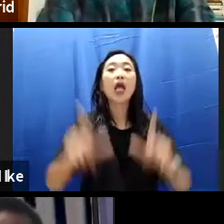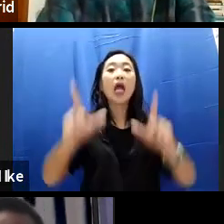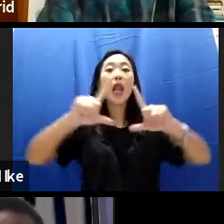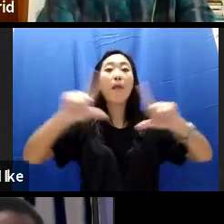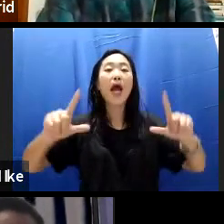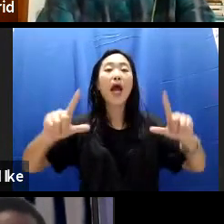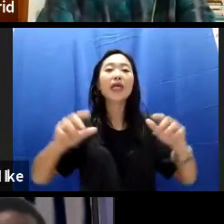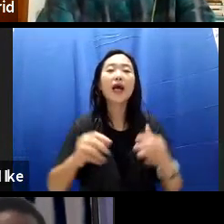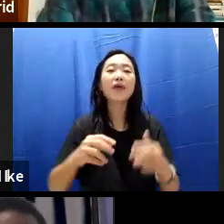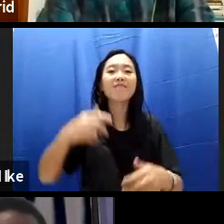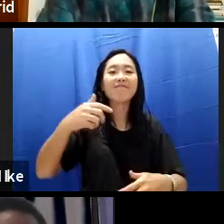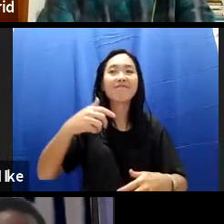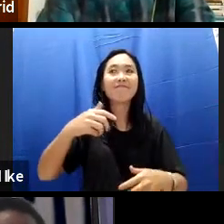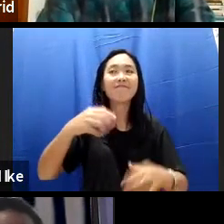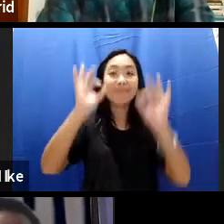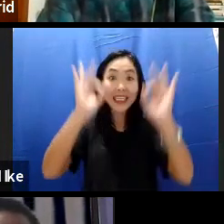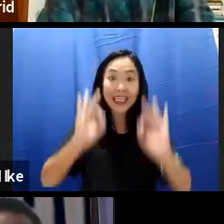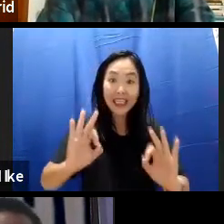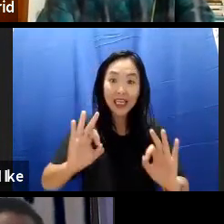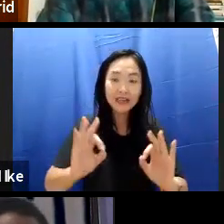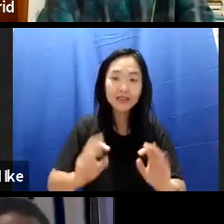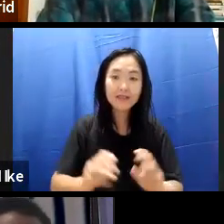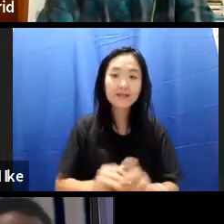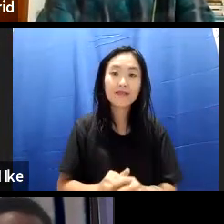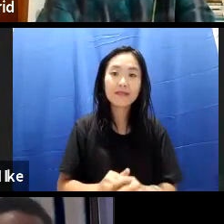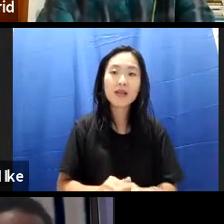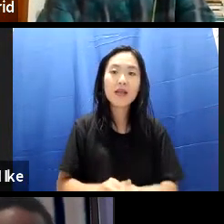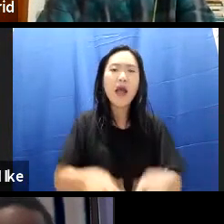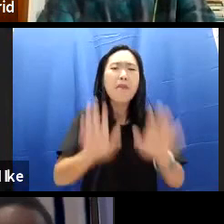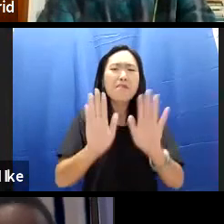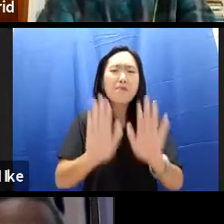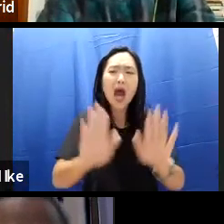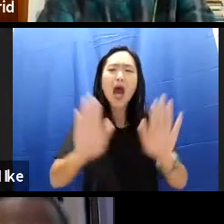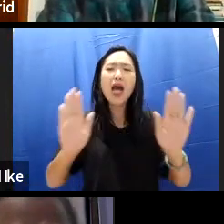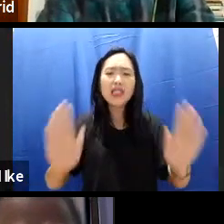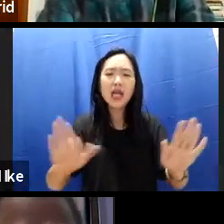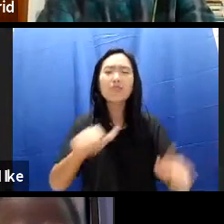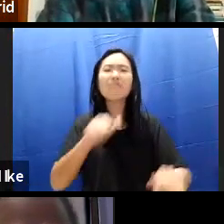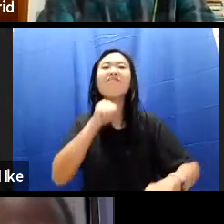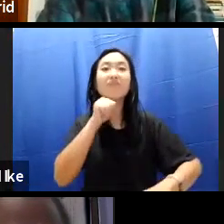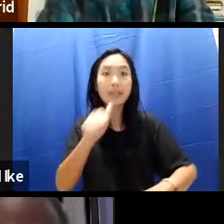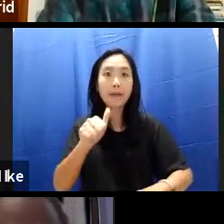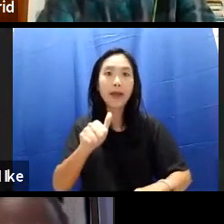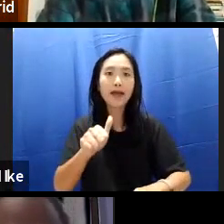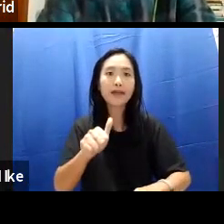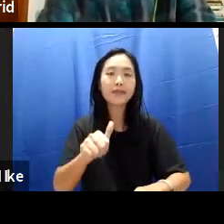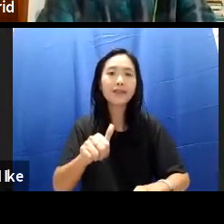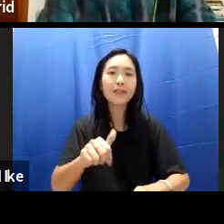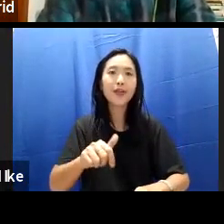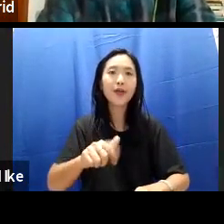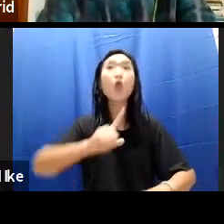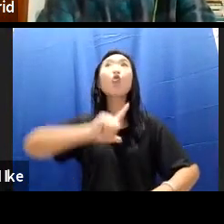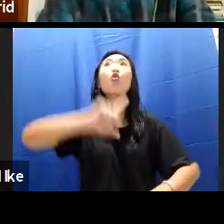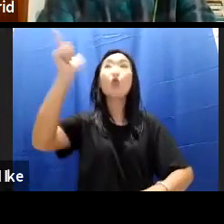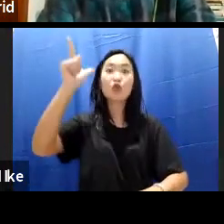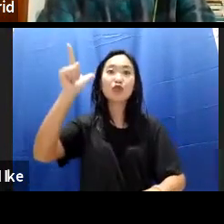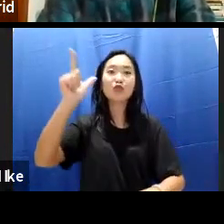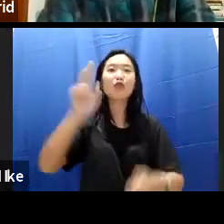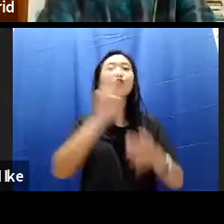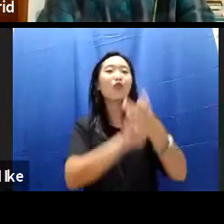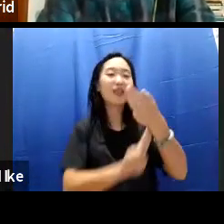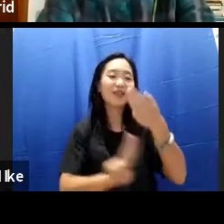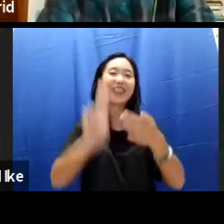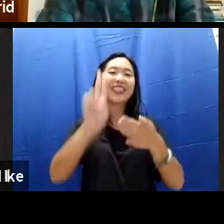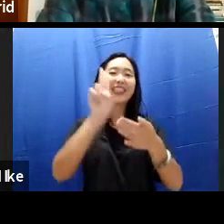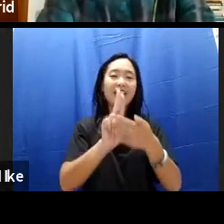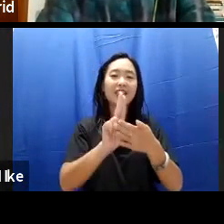tinggi kita itu banyak merupakan lulusan universitas penting di luar negeri dengan riset atau